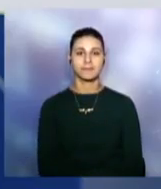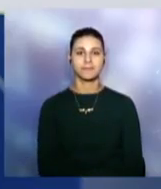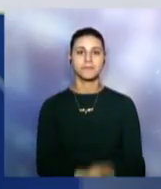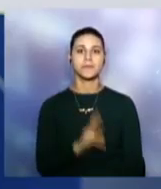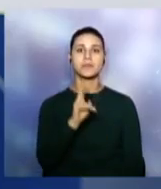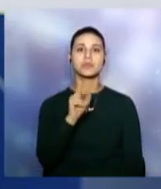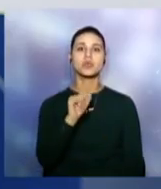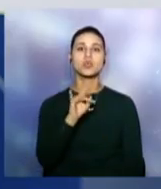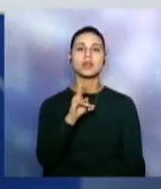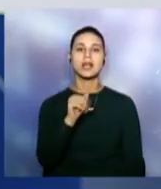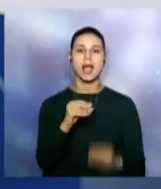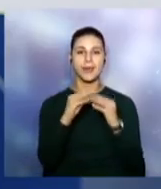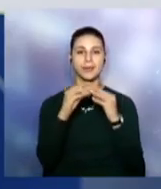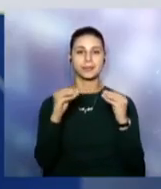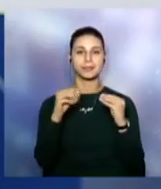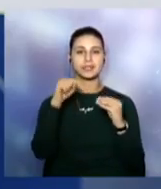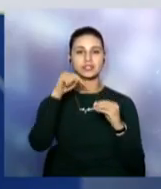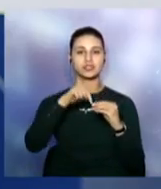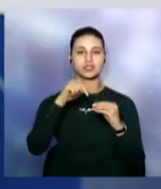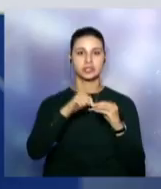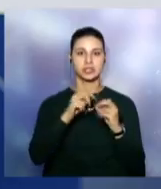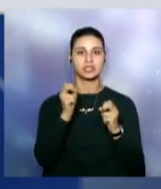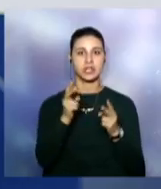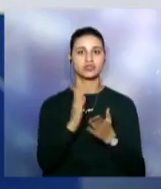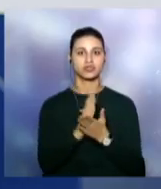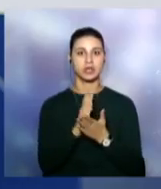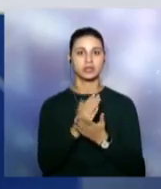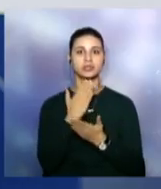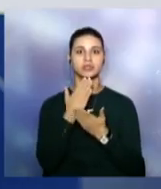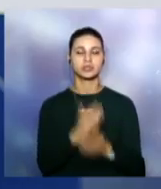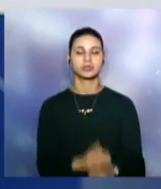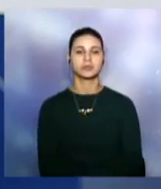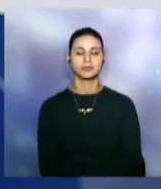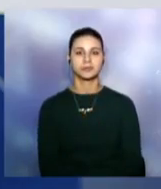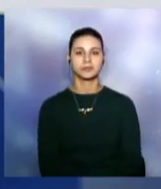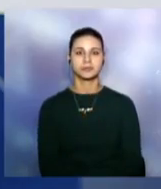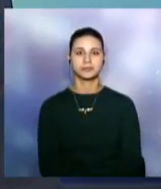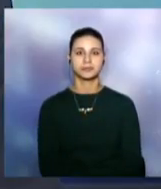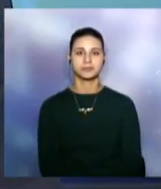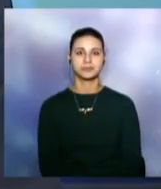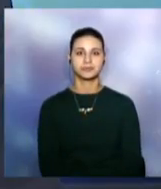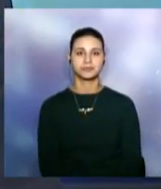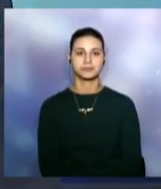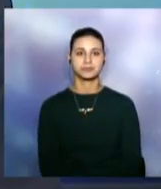თვითონ საშიშია, შემდეგ დინამიკაში რო წარმოვიდგინოთ, ბატონო მერაბ. ესაგივე.